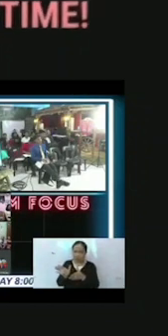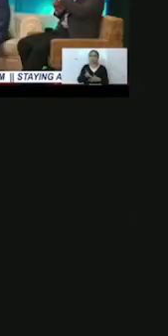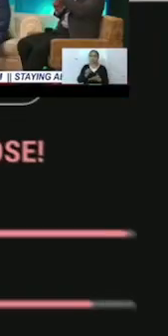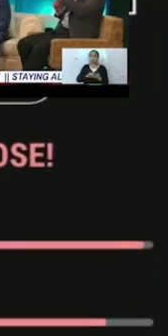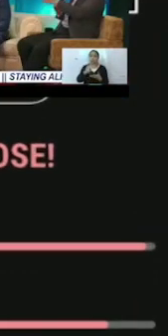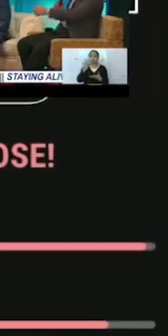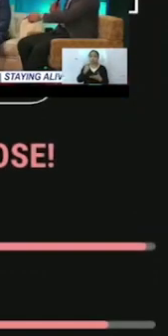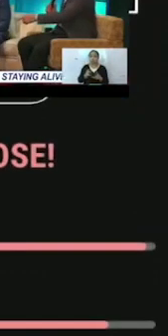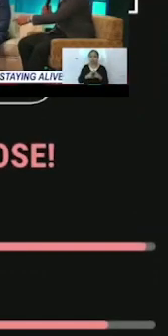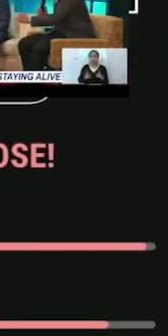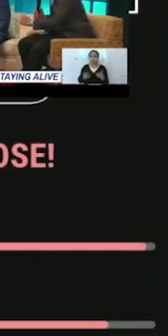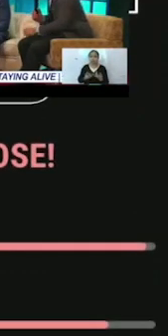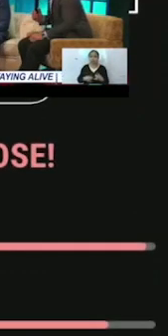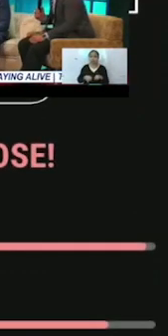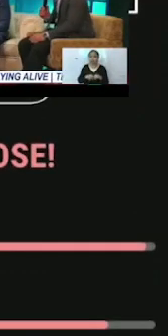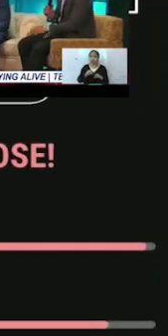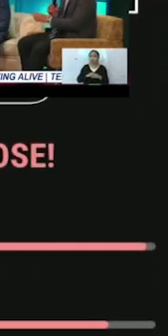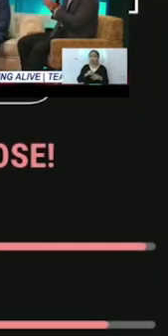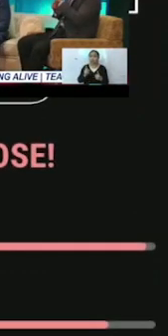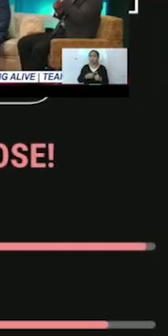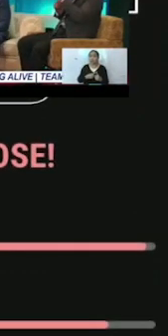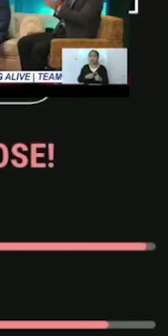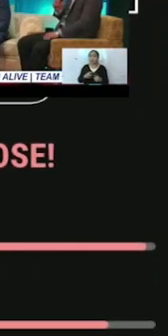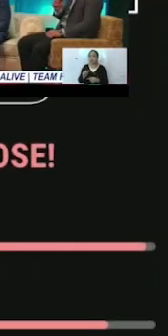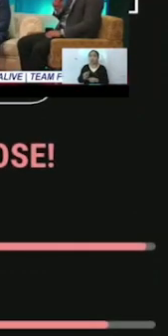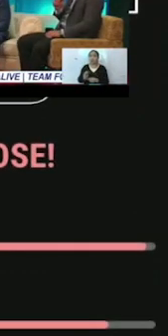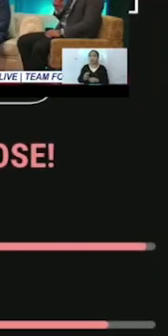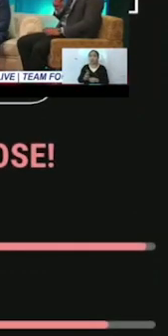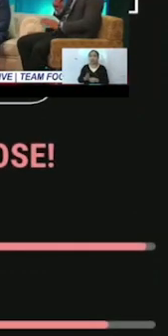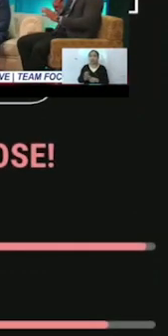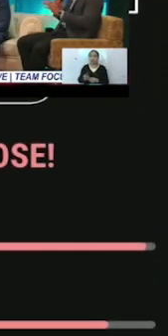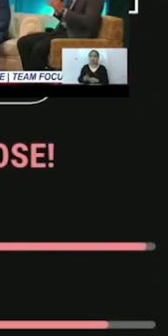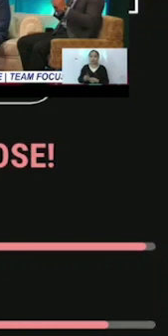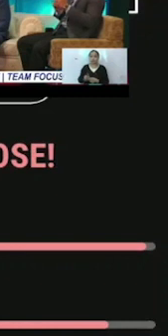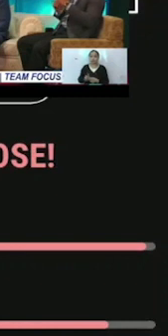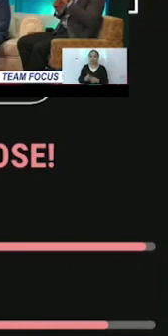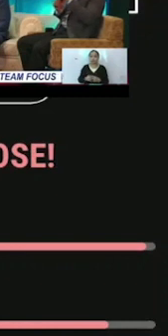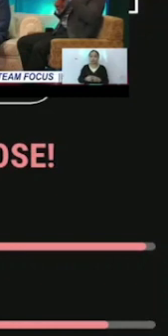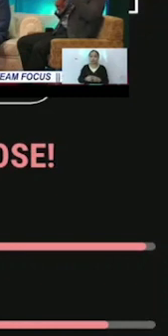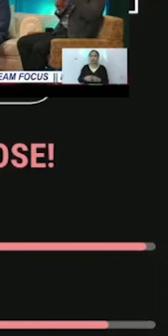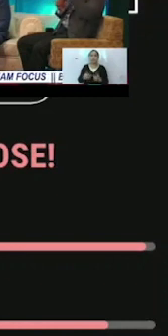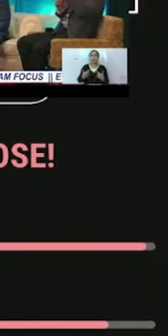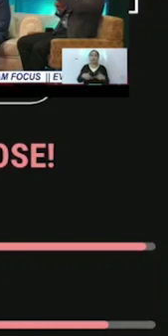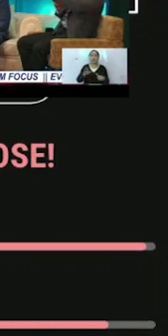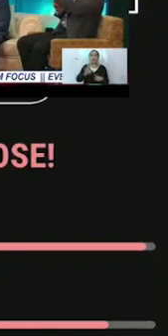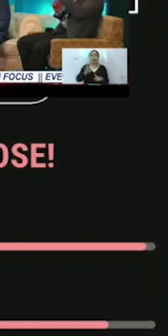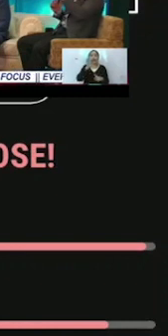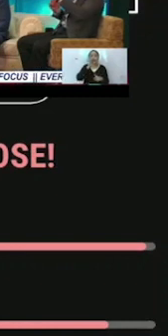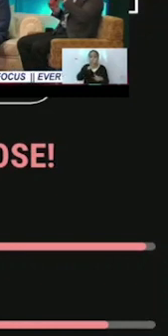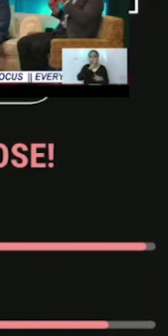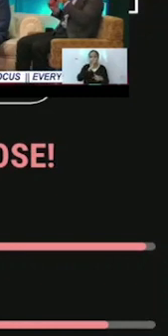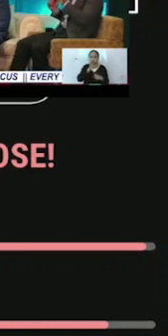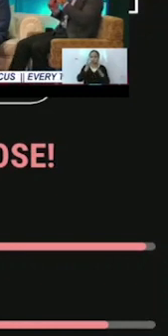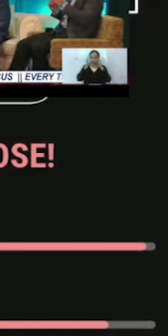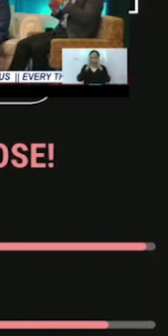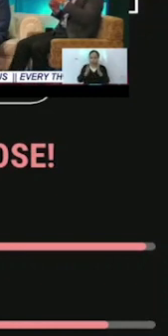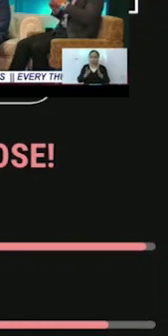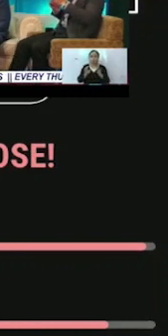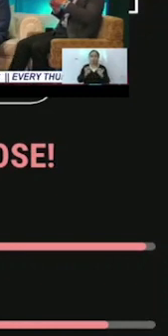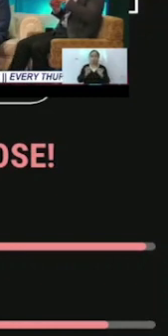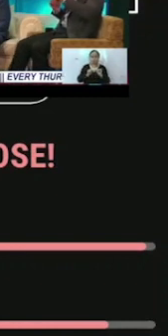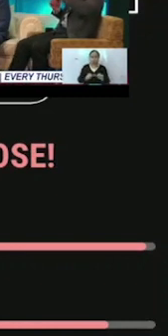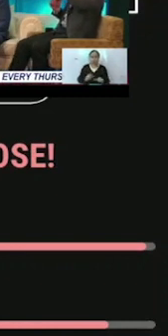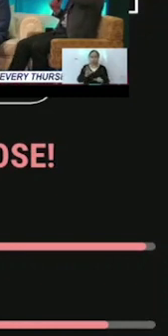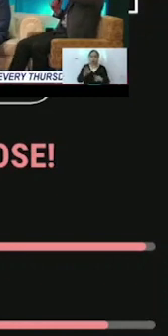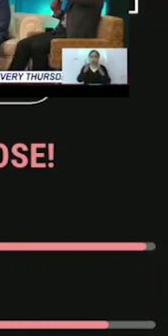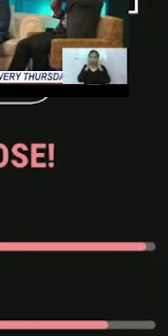your purpose. Dito sa 1 Samuel 25, alam nyo, napakagandang talata nito. Sabi ng Bible, let thine eyes look right on. Maintain your focus. Para